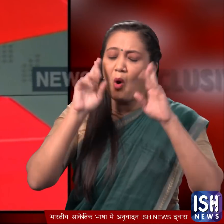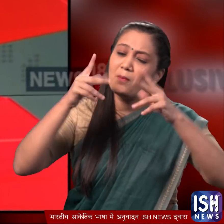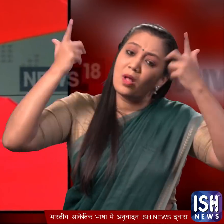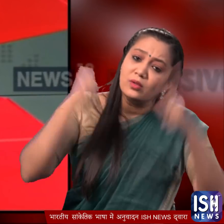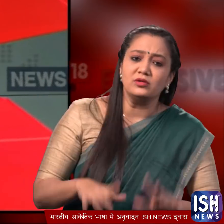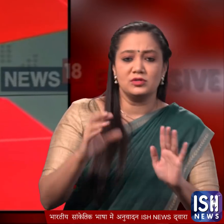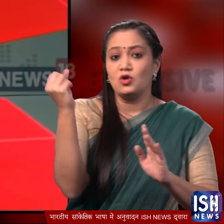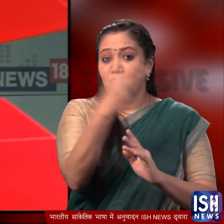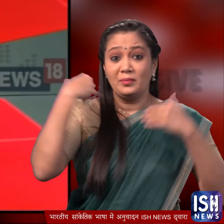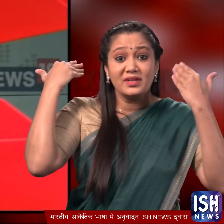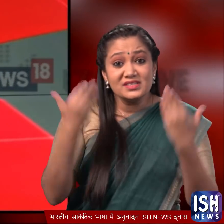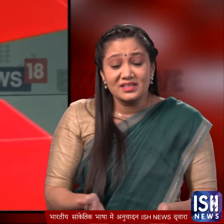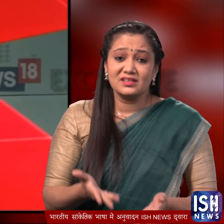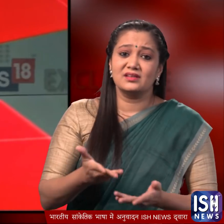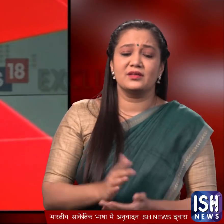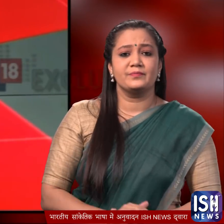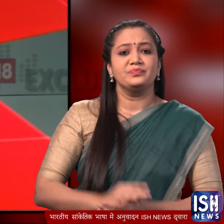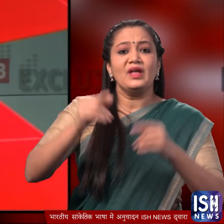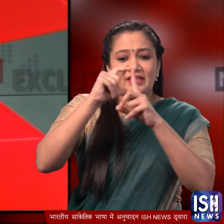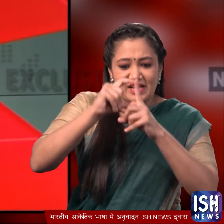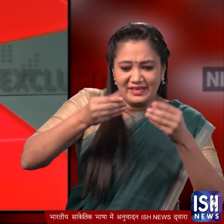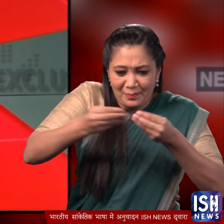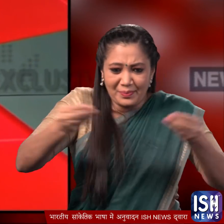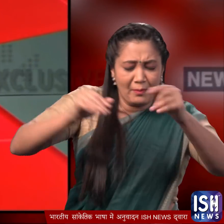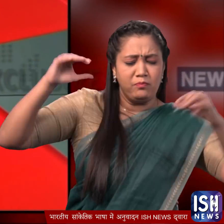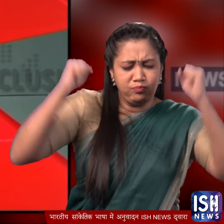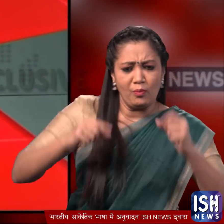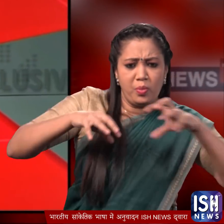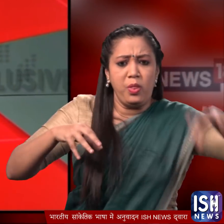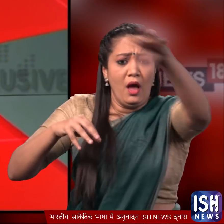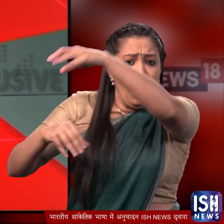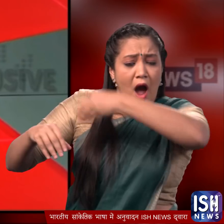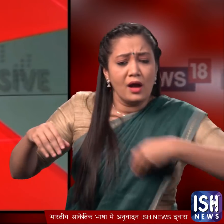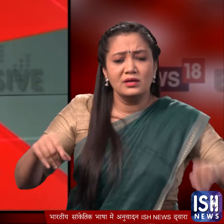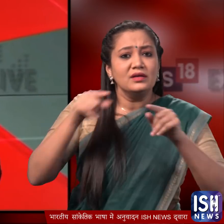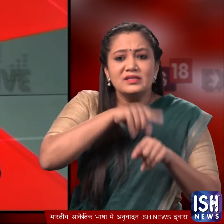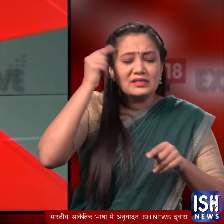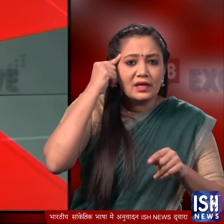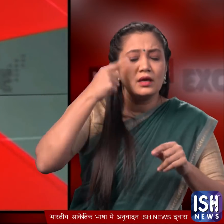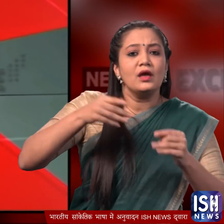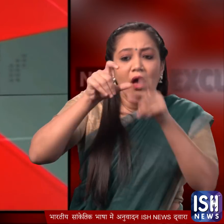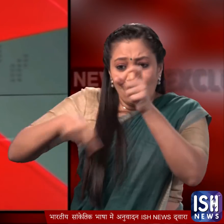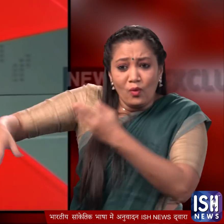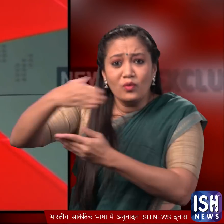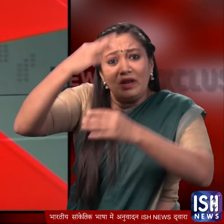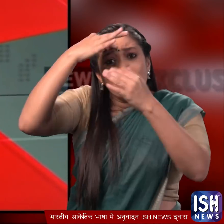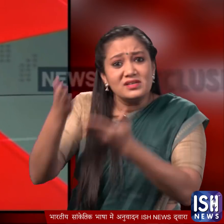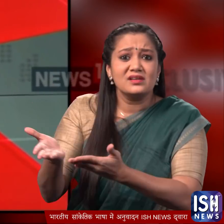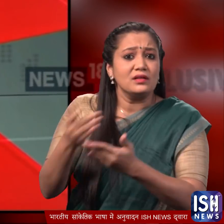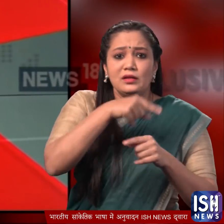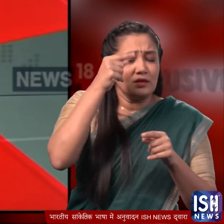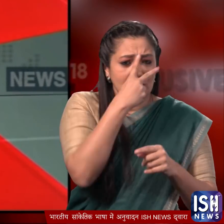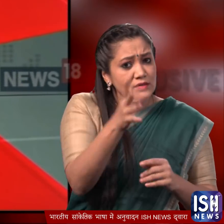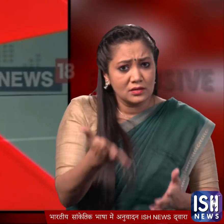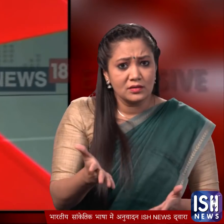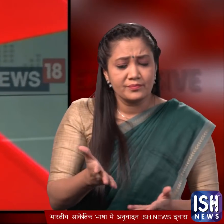है। 2 महीने से ज्यादा हो गए और दिल्ली की सीमाओं को घेरे बैठे किसान नेताओं को दिख नहीं रहा कि उनकी जिद हम सबके जी का